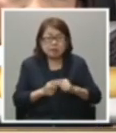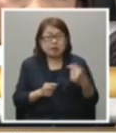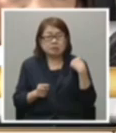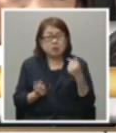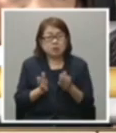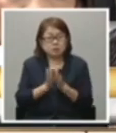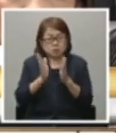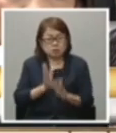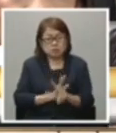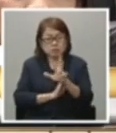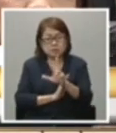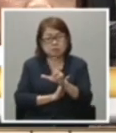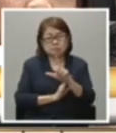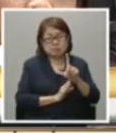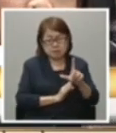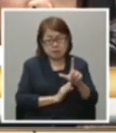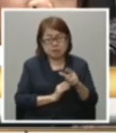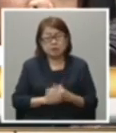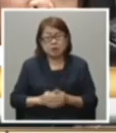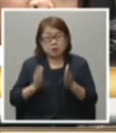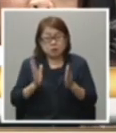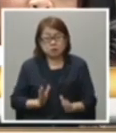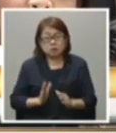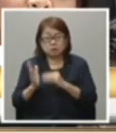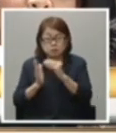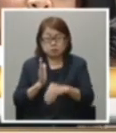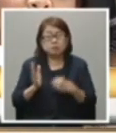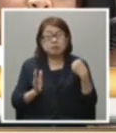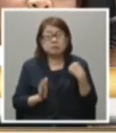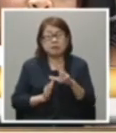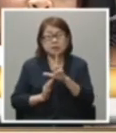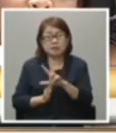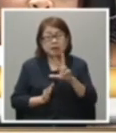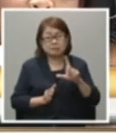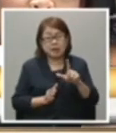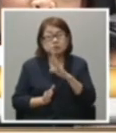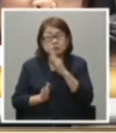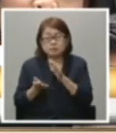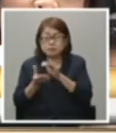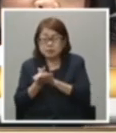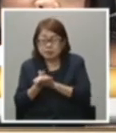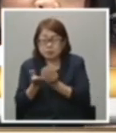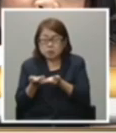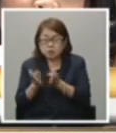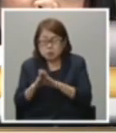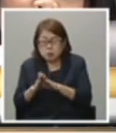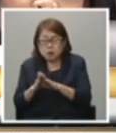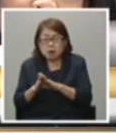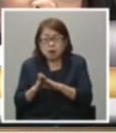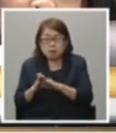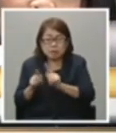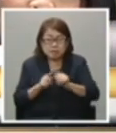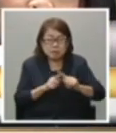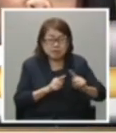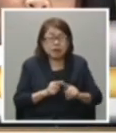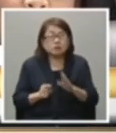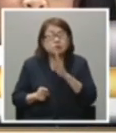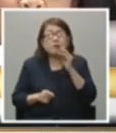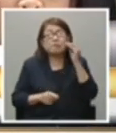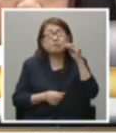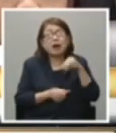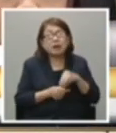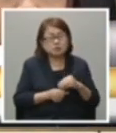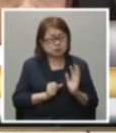ซึ่ง3ล้านคนนั้นถ้าเขามีครอบครัวถ้าครอบครัวเขามีและเจ3คนนะคะพ่อ